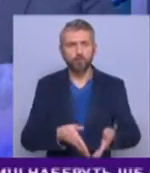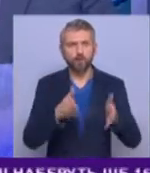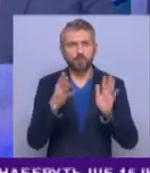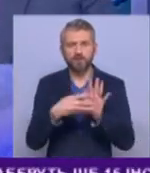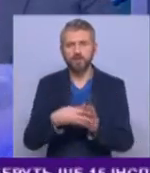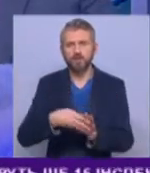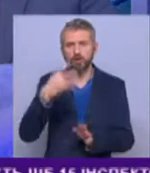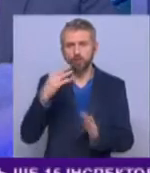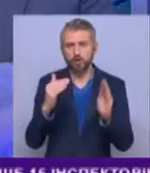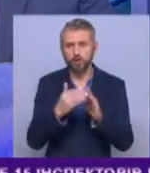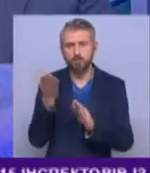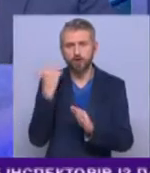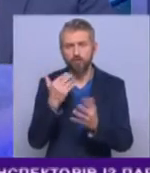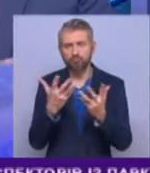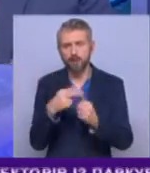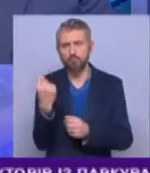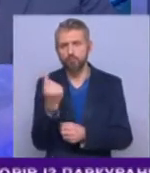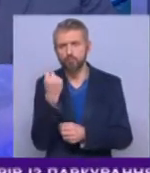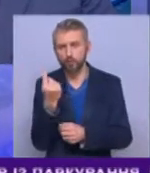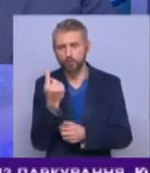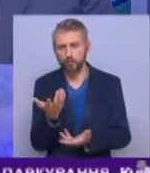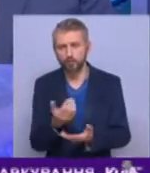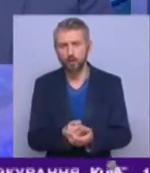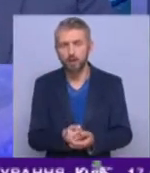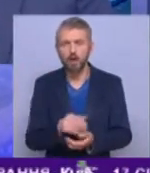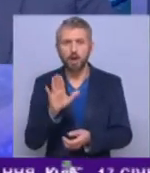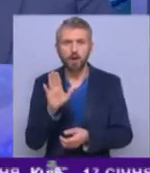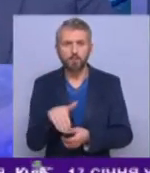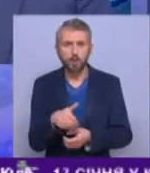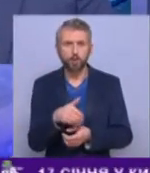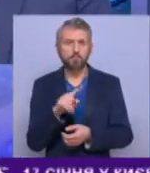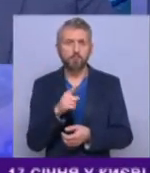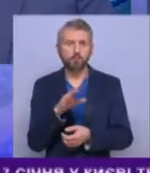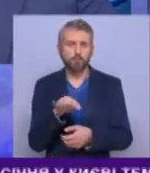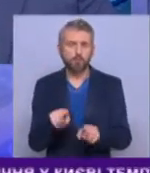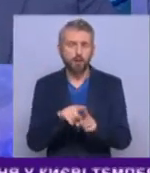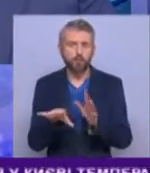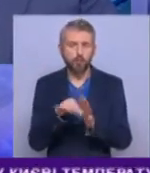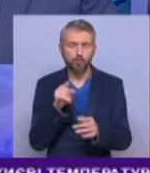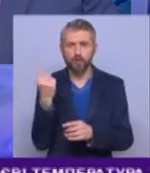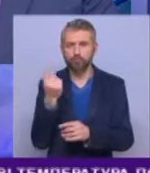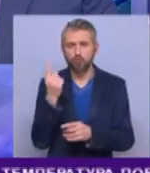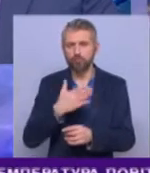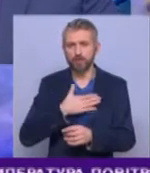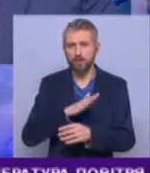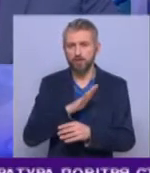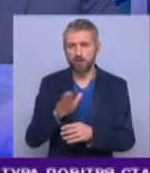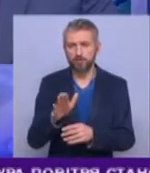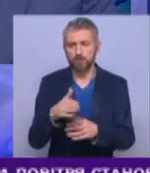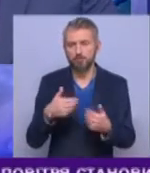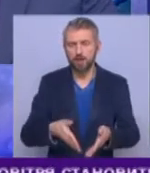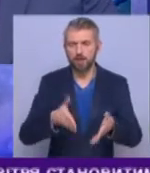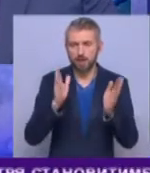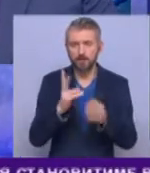дом. Раньше считали по счетчику отопления. Потом почему-то получилось, что этот счетчик не на наши подъезды,